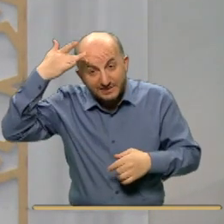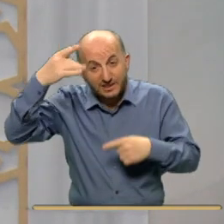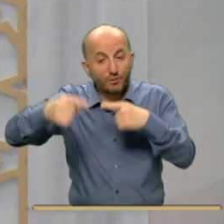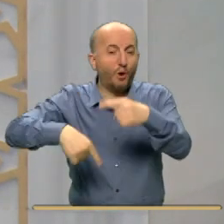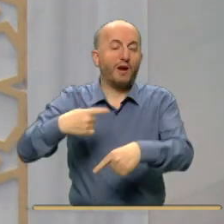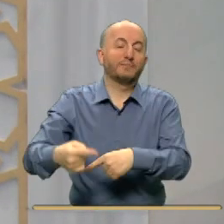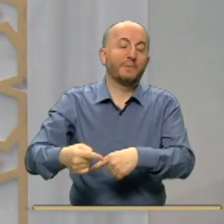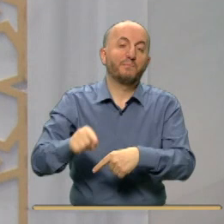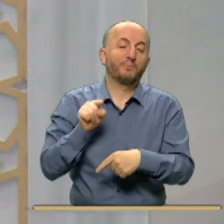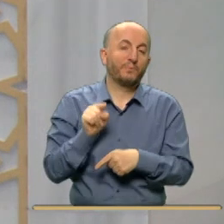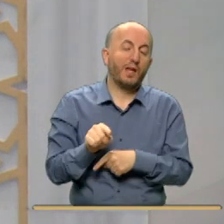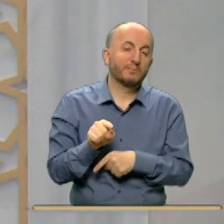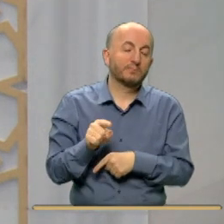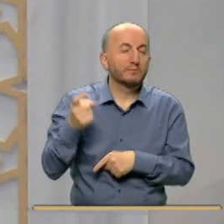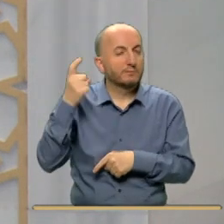çağ. Bu bir